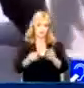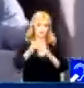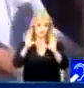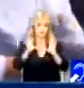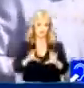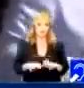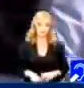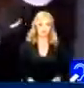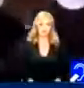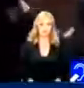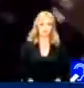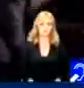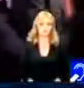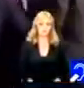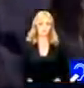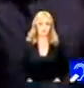pentru TVR, Felix Damian.